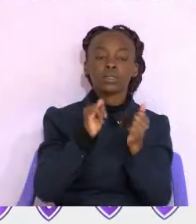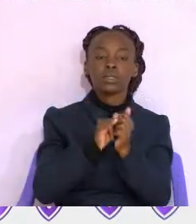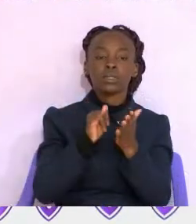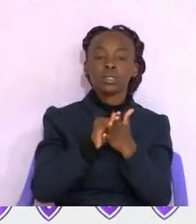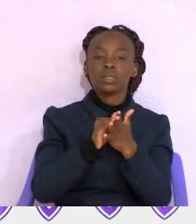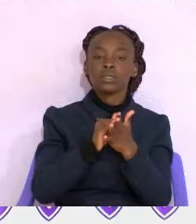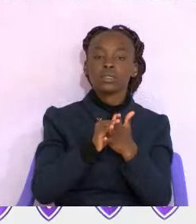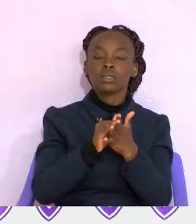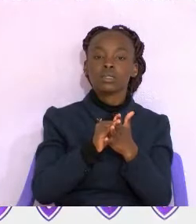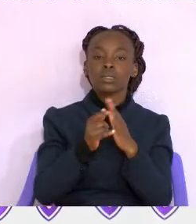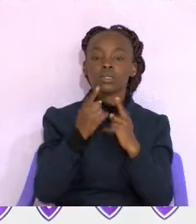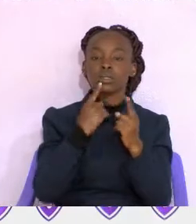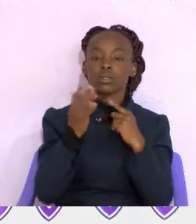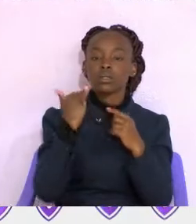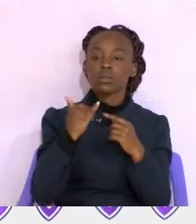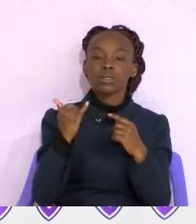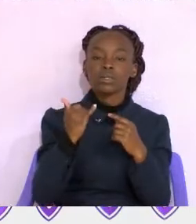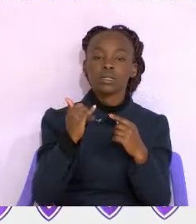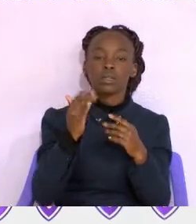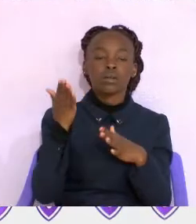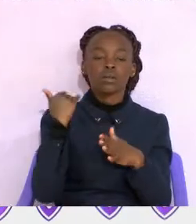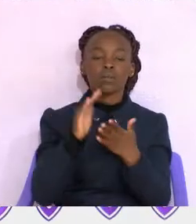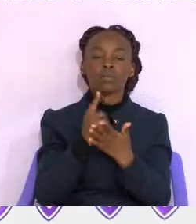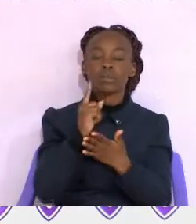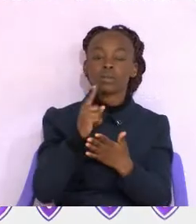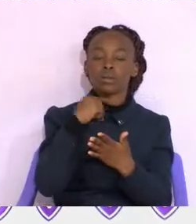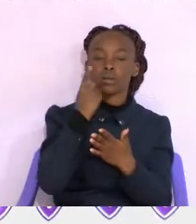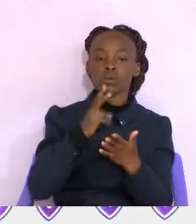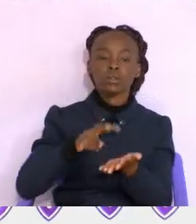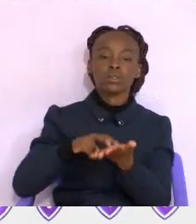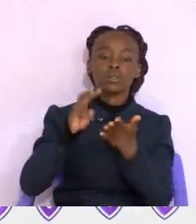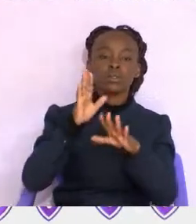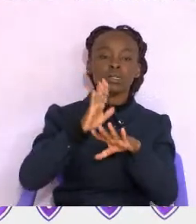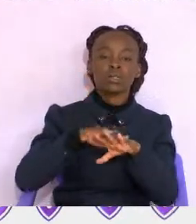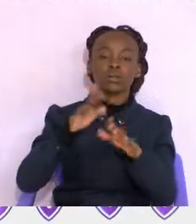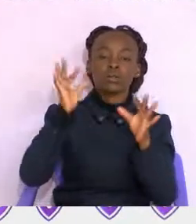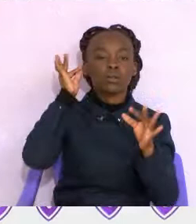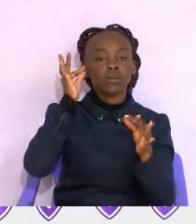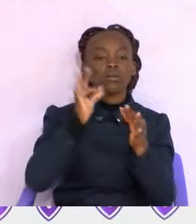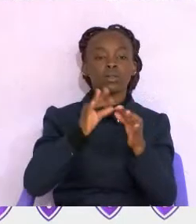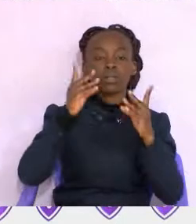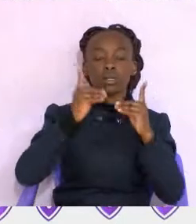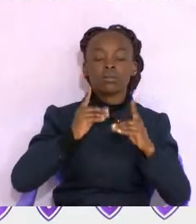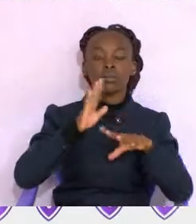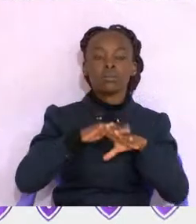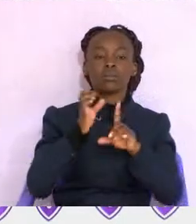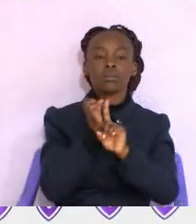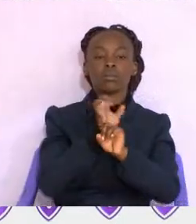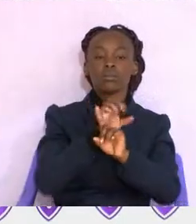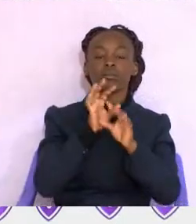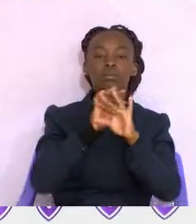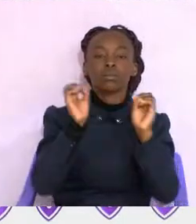yeye alianena maana alikuwa mtu anasimama kwa imani. Hakukuwa anategemea mazingara.